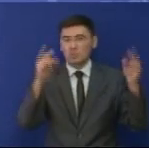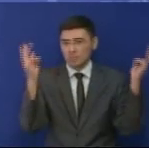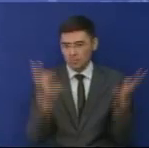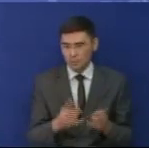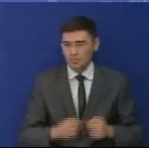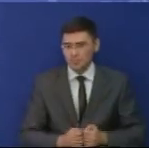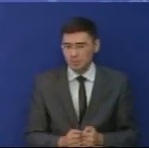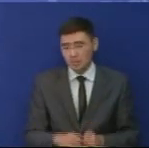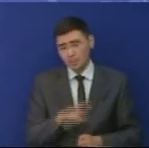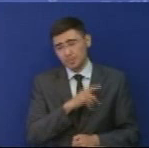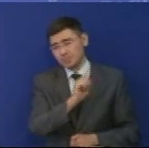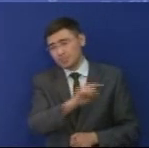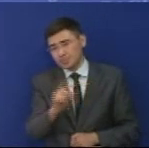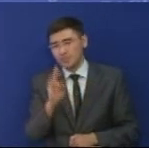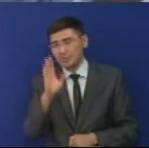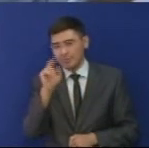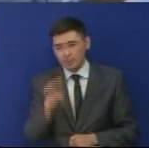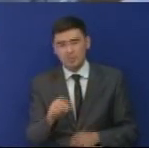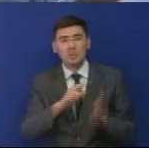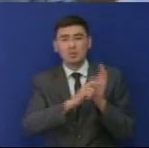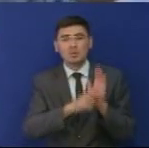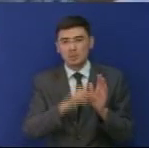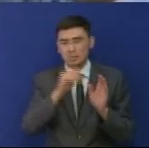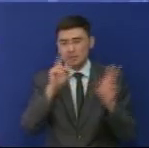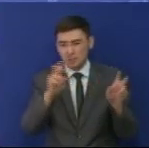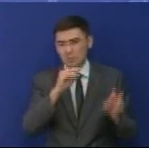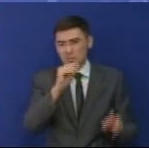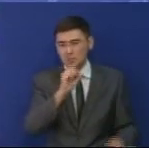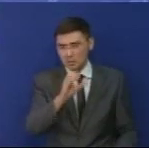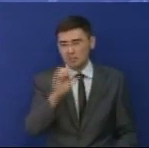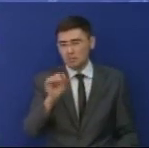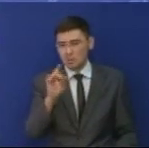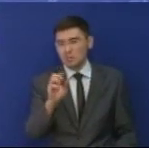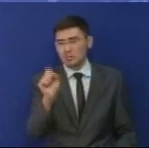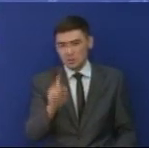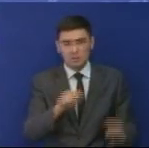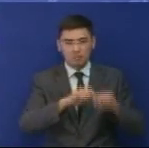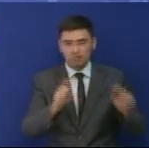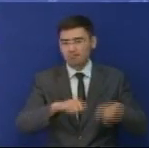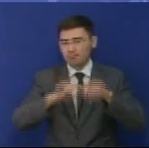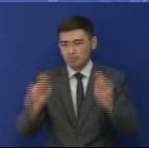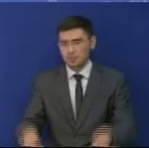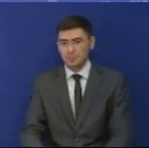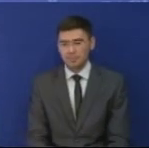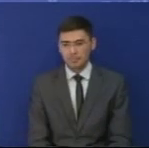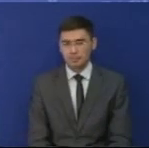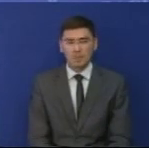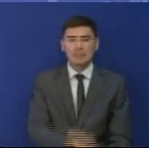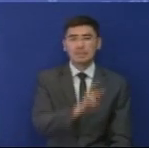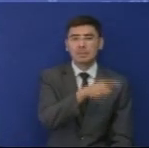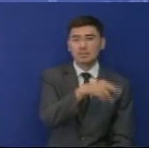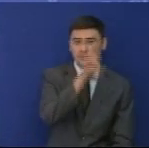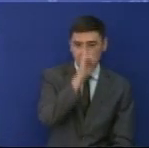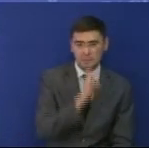города были открыты военно-патриотические классы «ЖАС-Сарбас». С декабря уже шла работа, переименовали